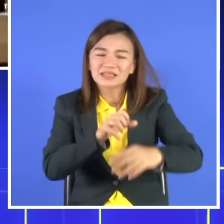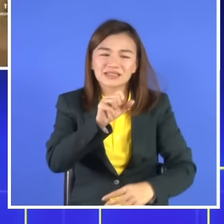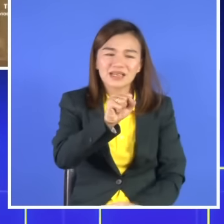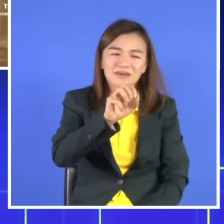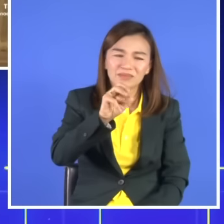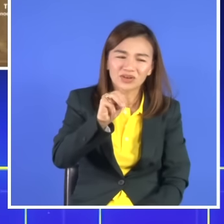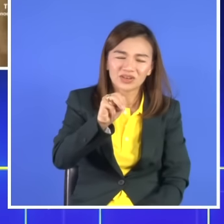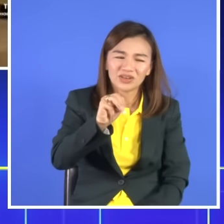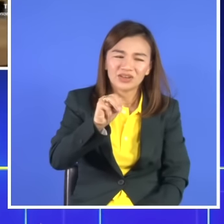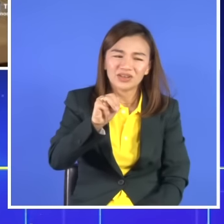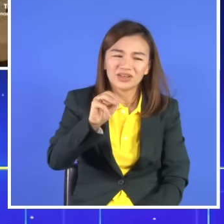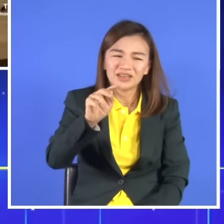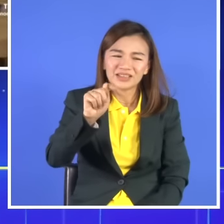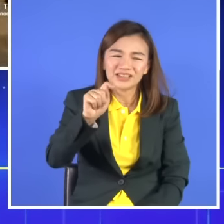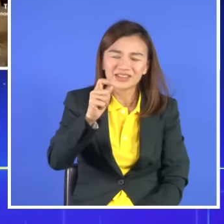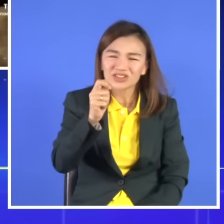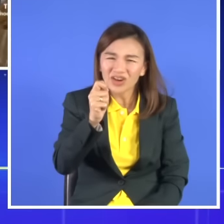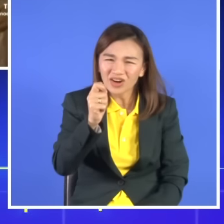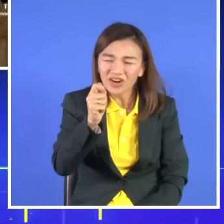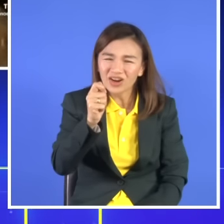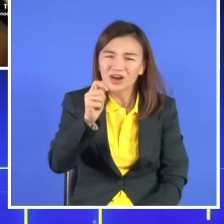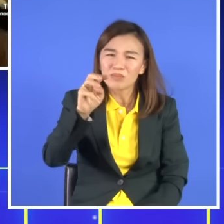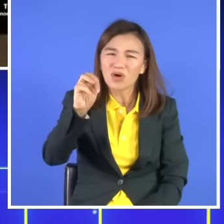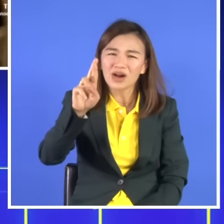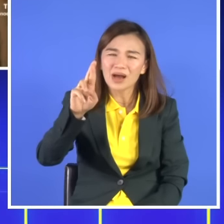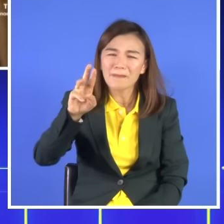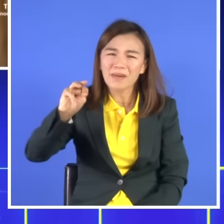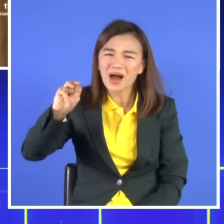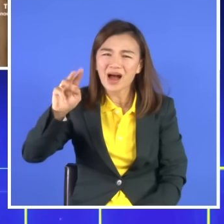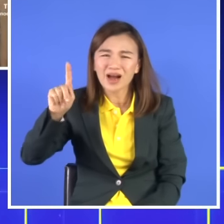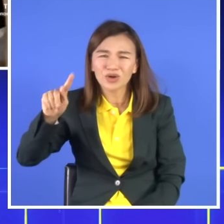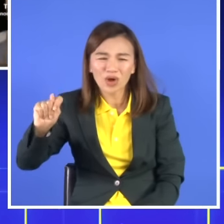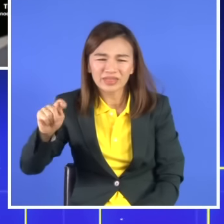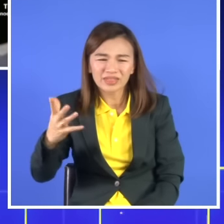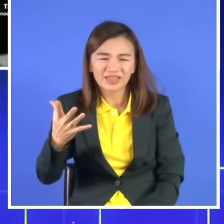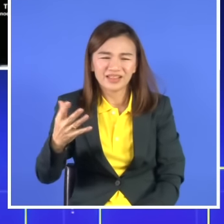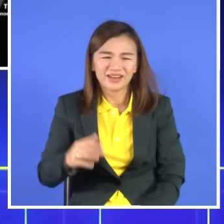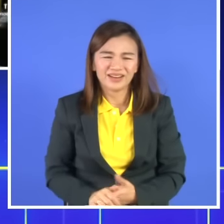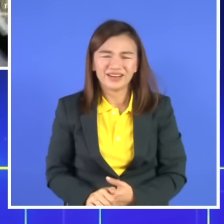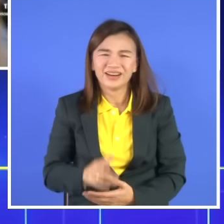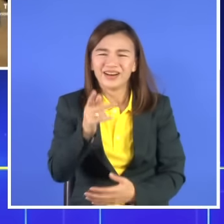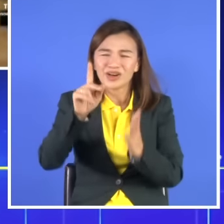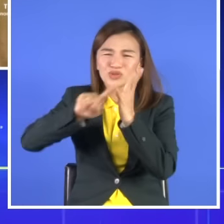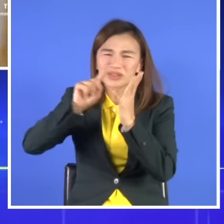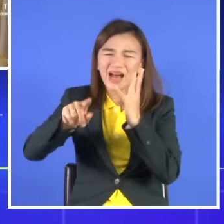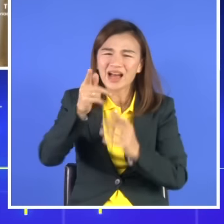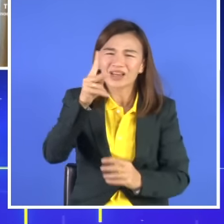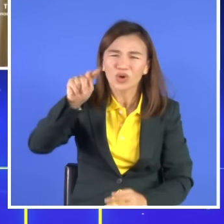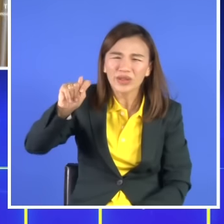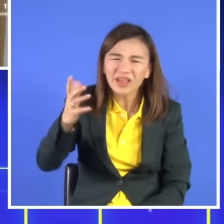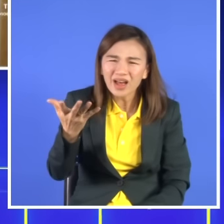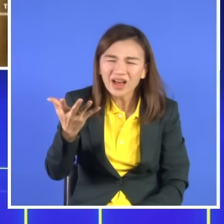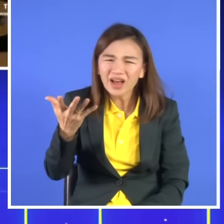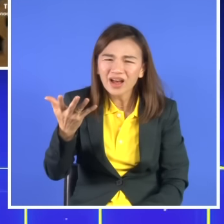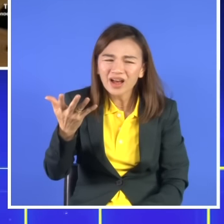ตอสมมตอมรมาคต คตยังไงอะพี ่มรมาร